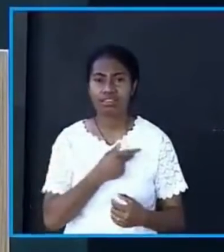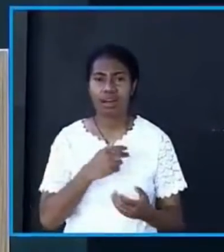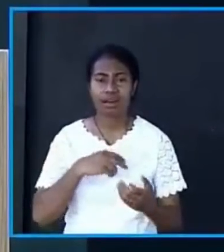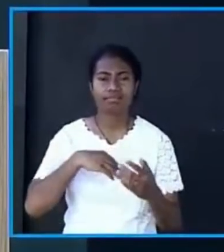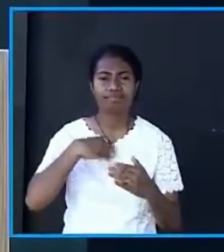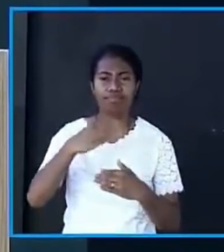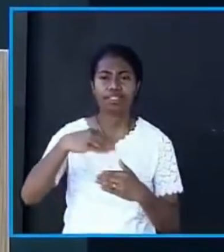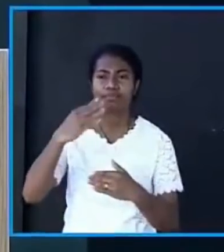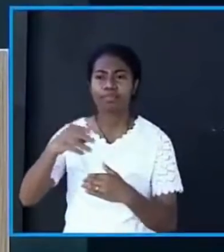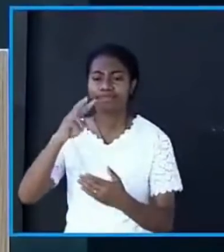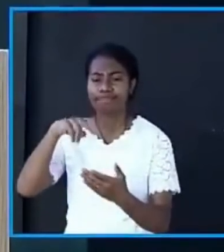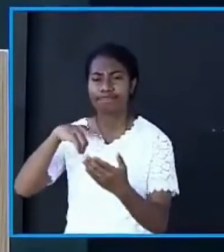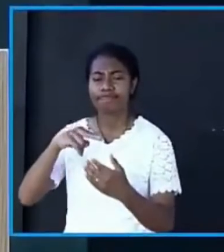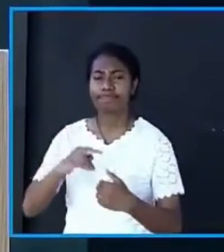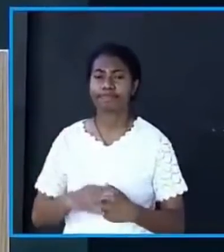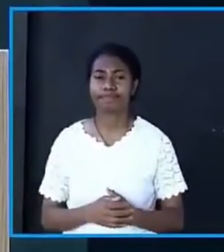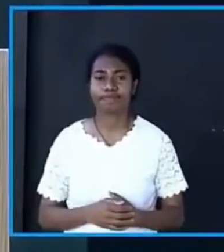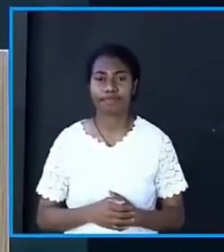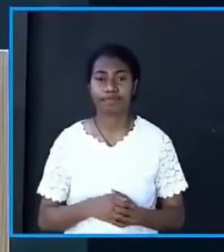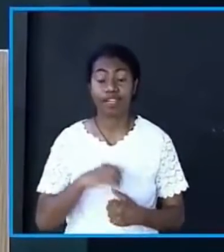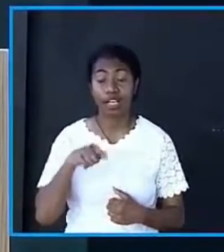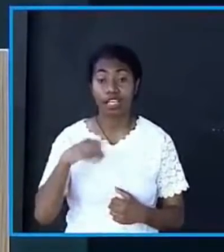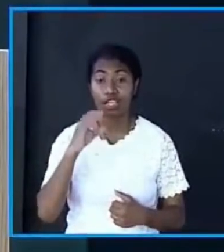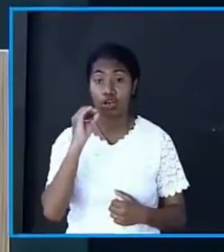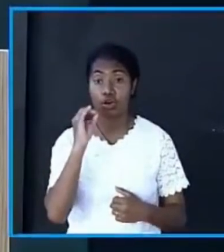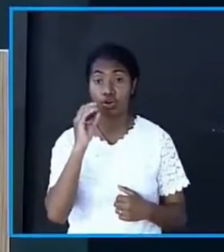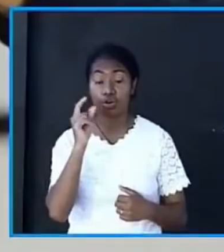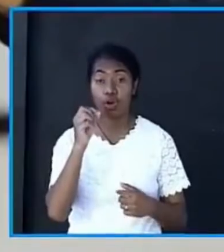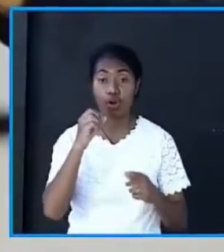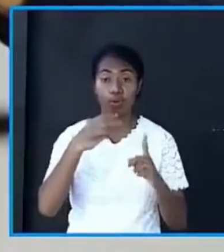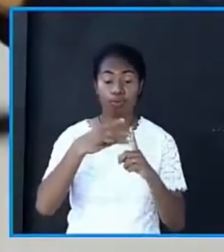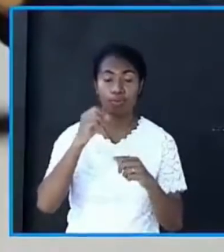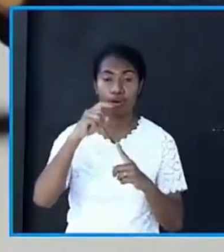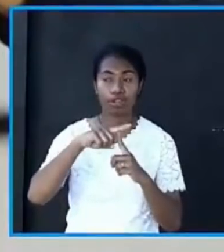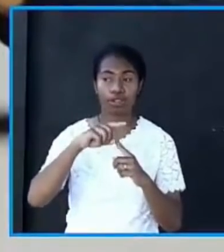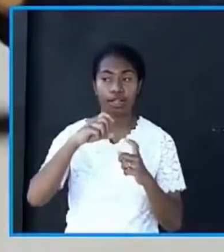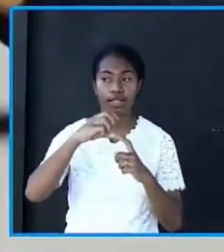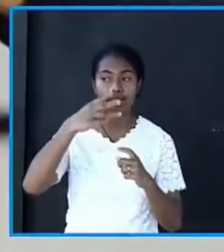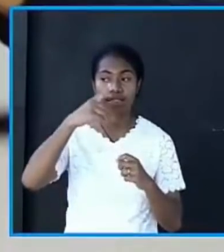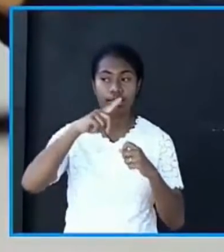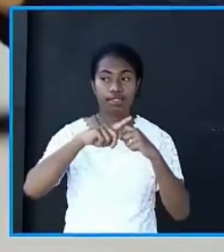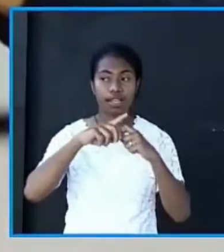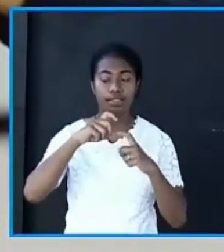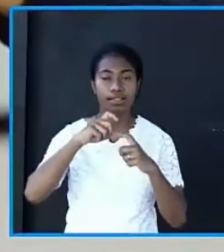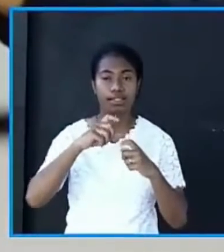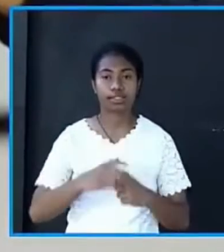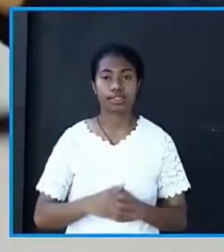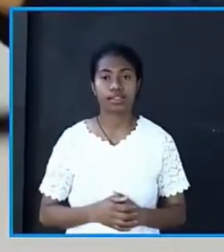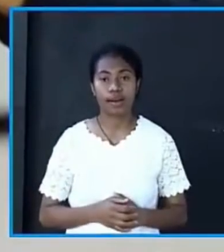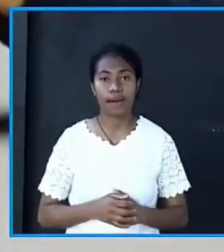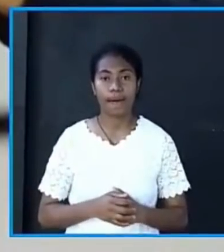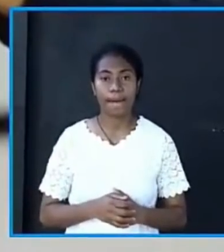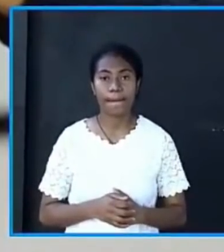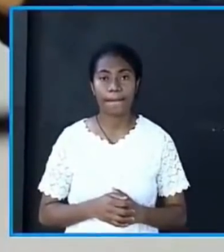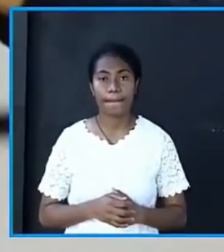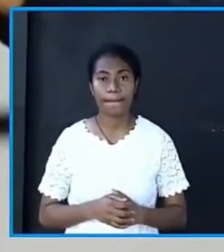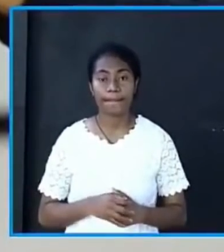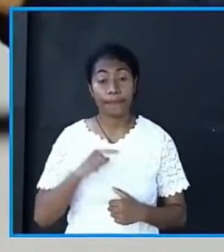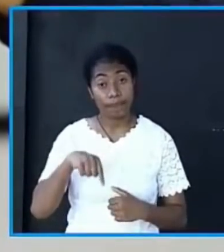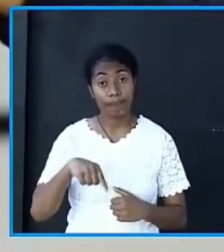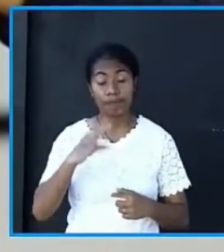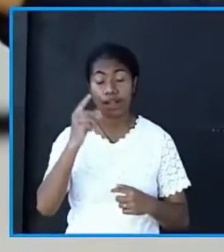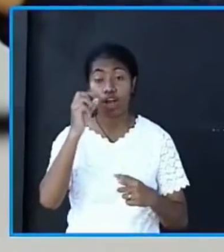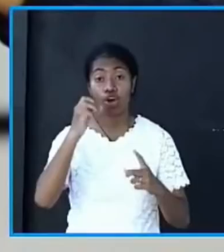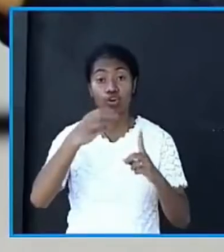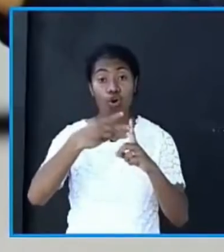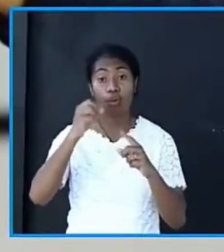sana Ini robot seks Hai cantik sekali Hai